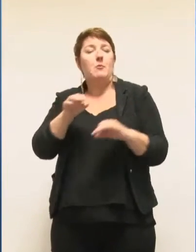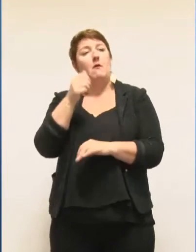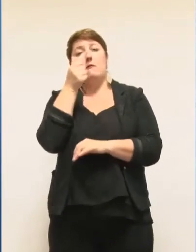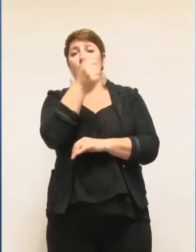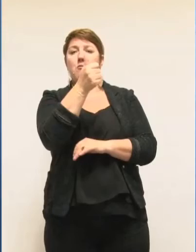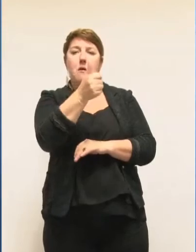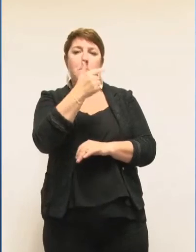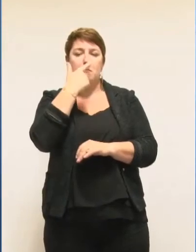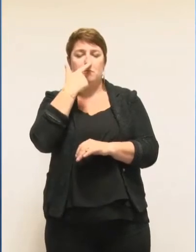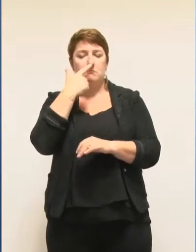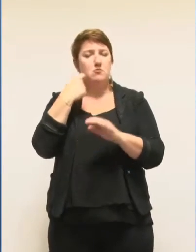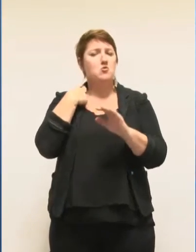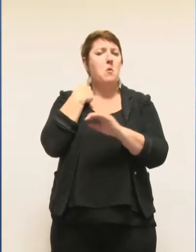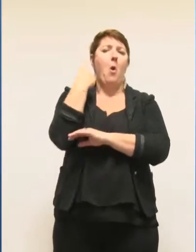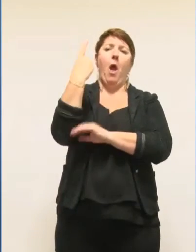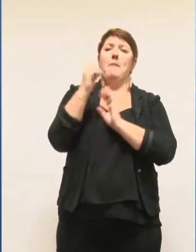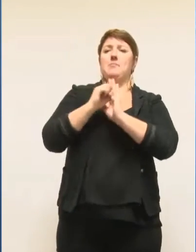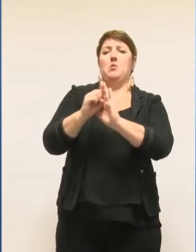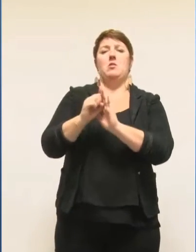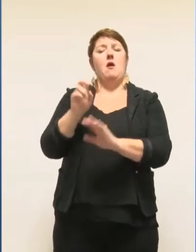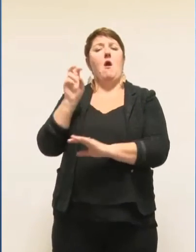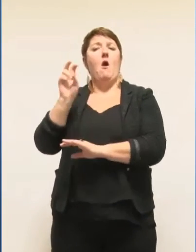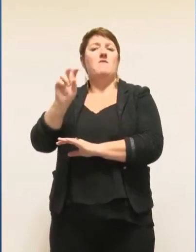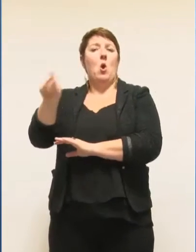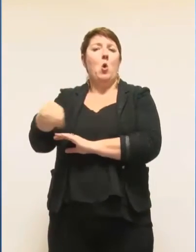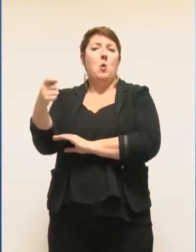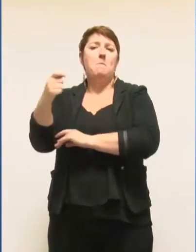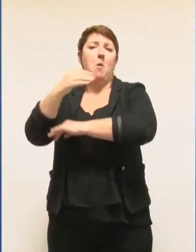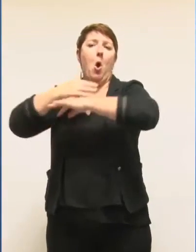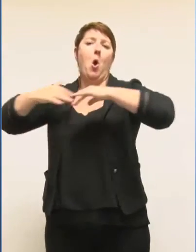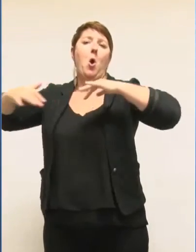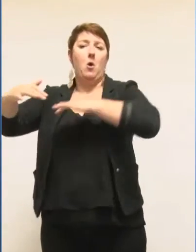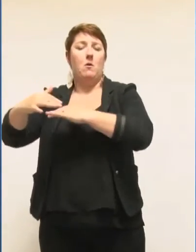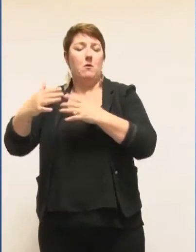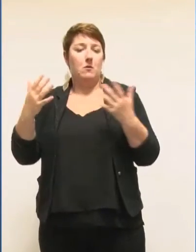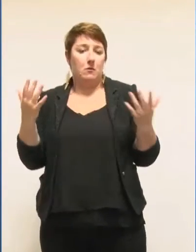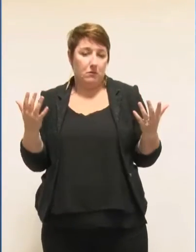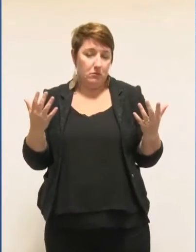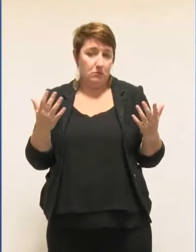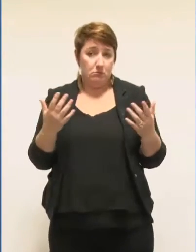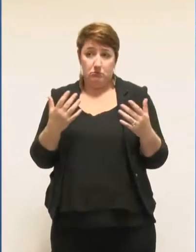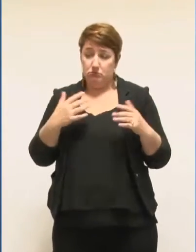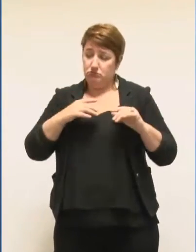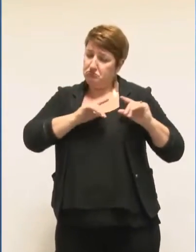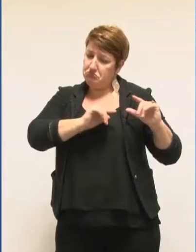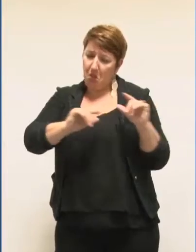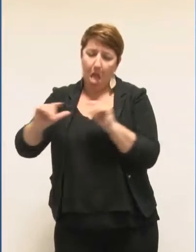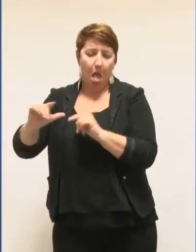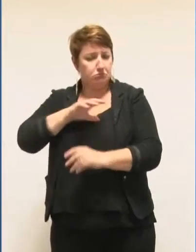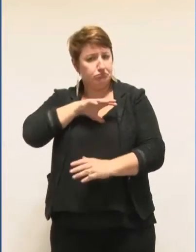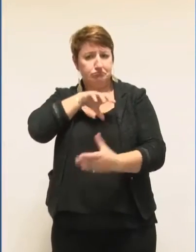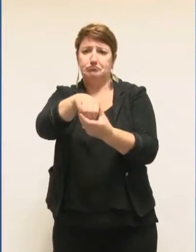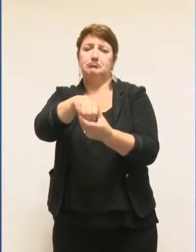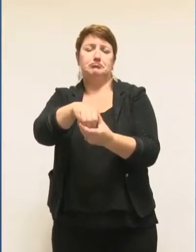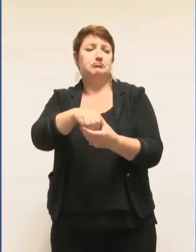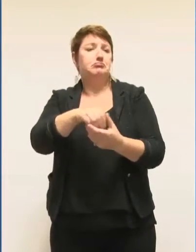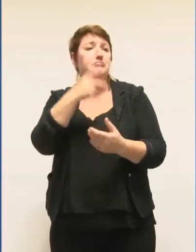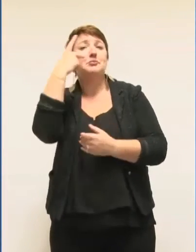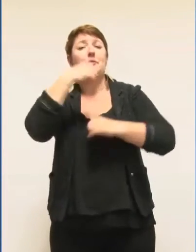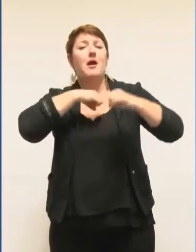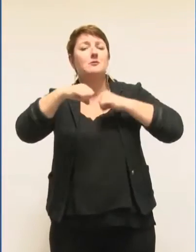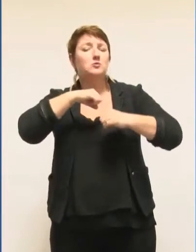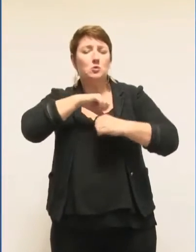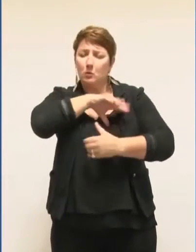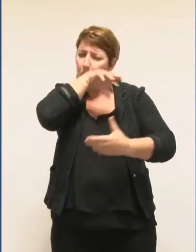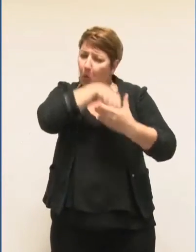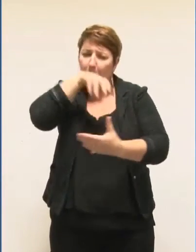environnementales. Elles sont omniprésentes dans les moindres actions engagées et prévues. Personne aujourd'hui ne vous en fera le reproche, si